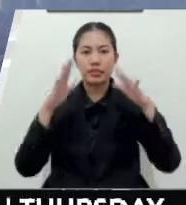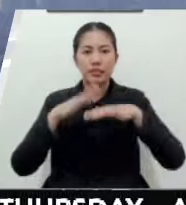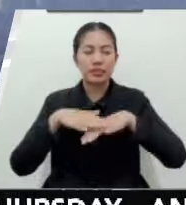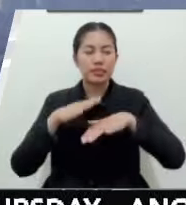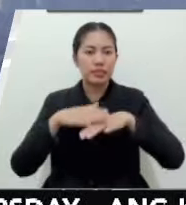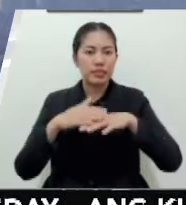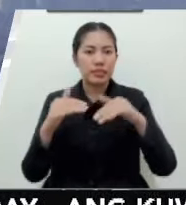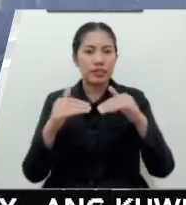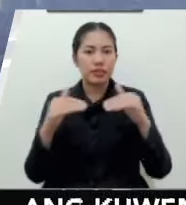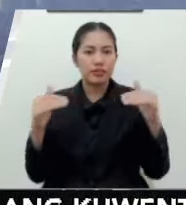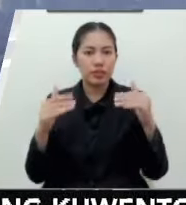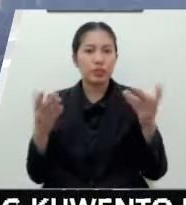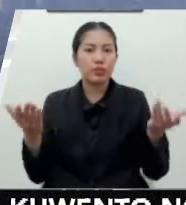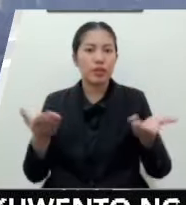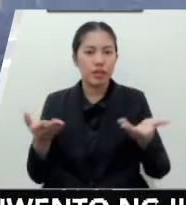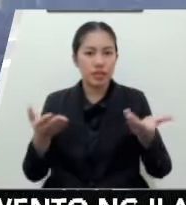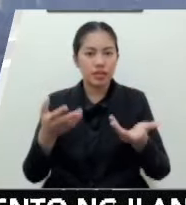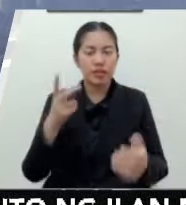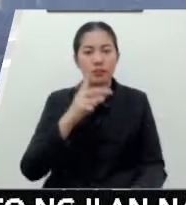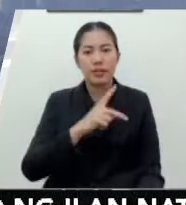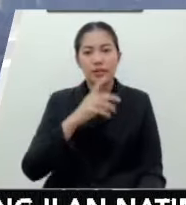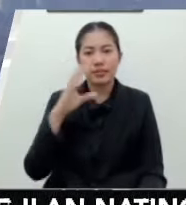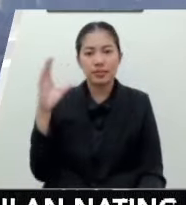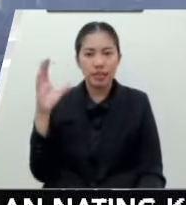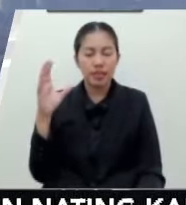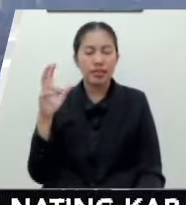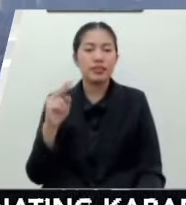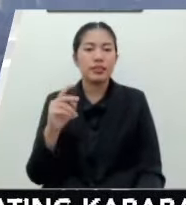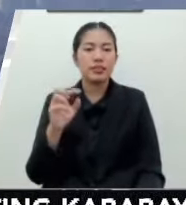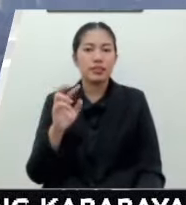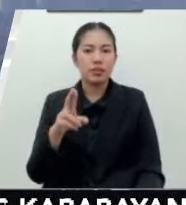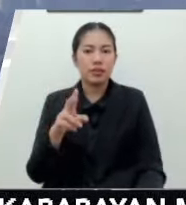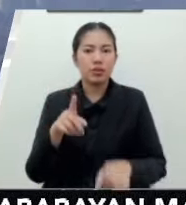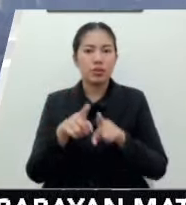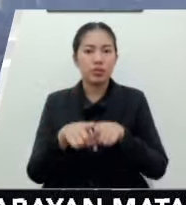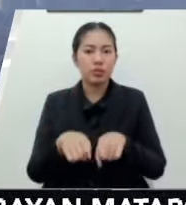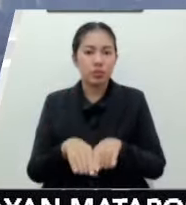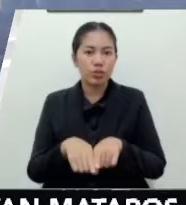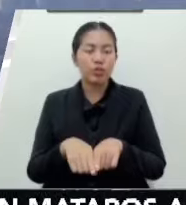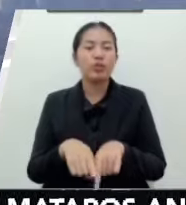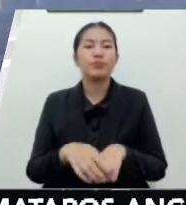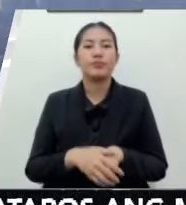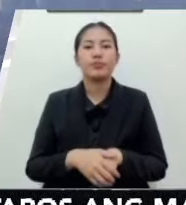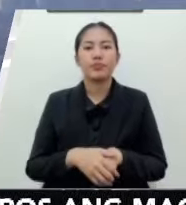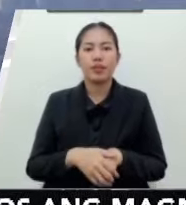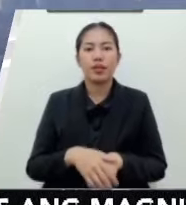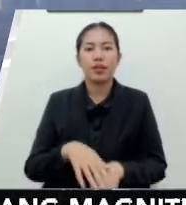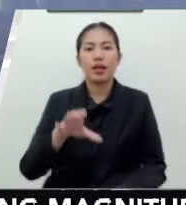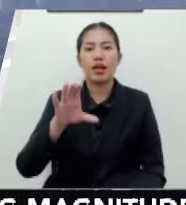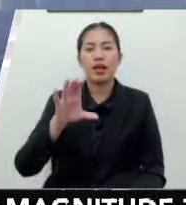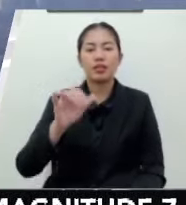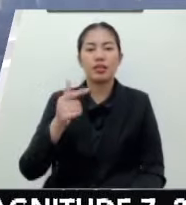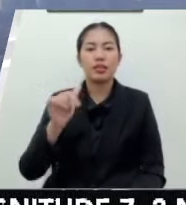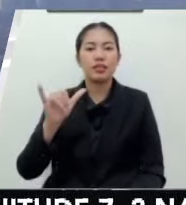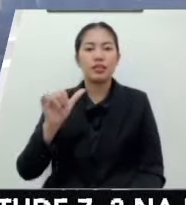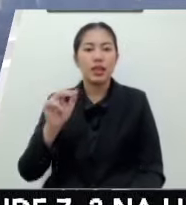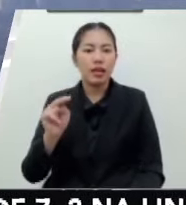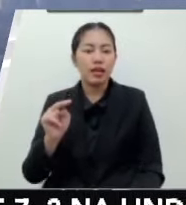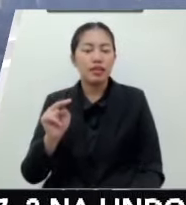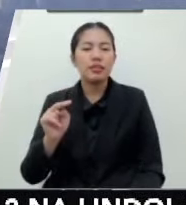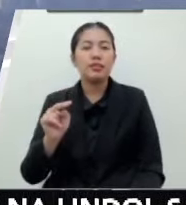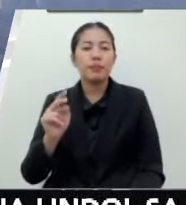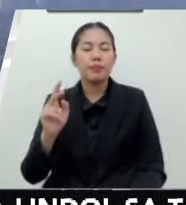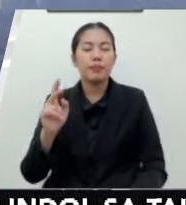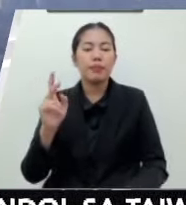index sa Pasay City. Dito po yan sa Metro Manila, maging sa Apari at Tugigaraw sa Cagayan, Aborlan, Palawan, Rojas,